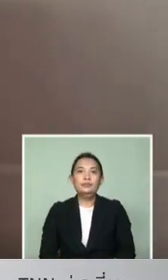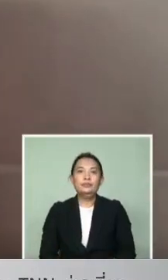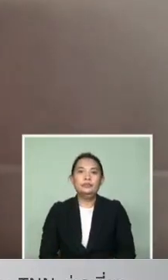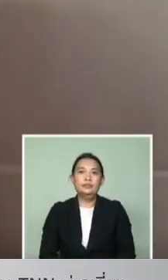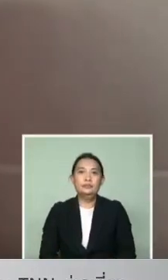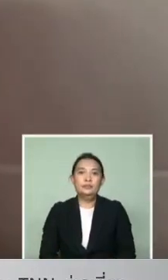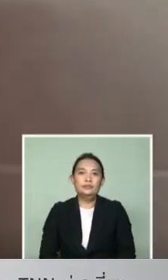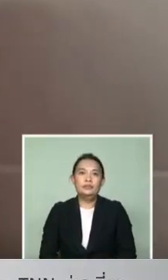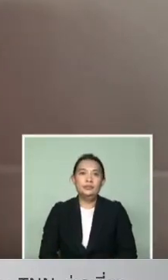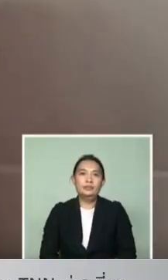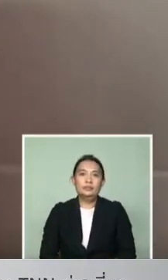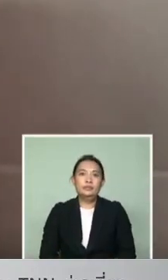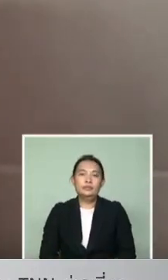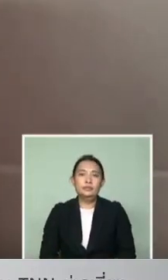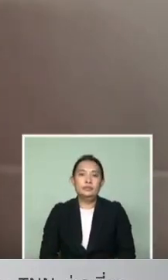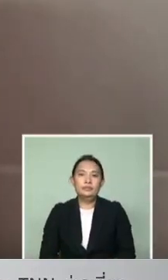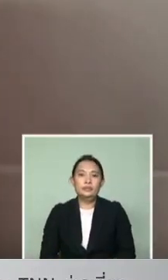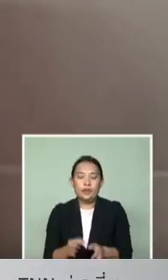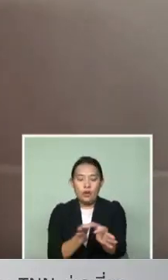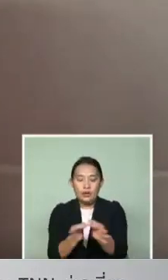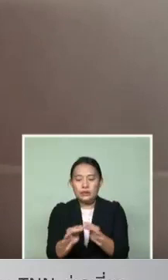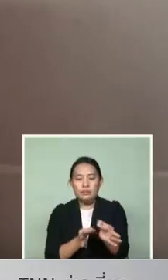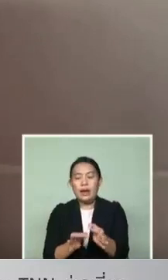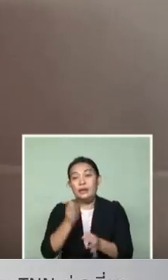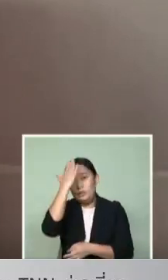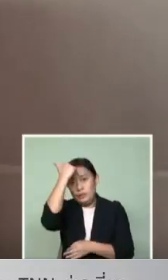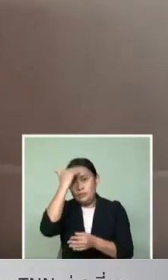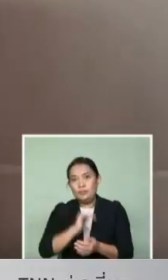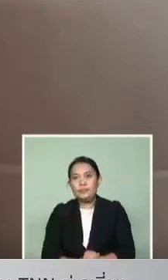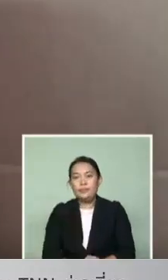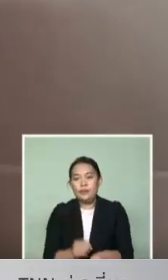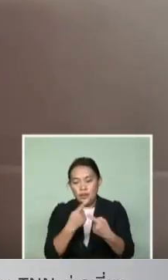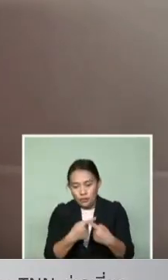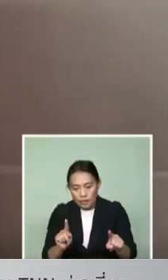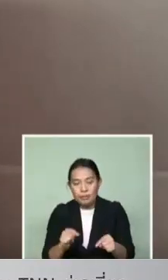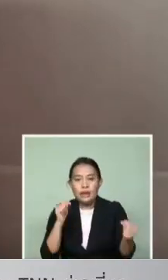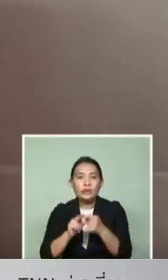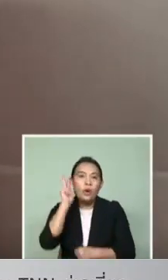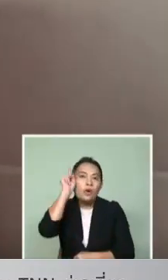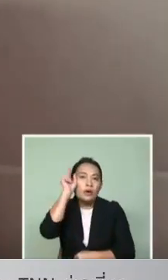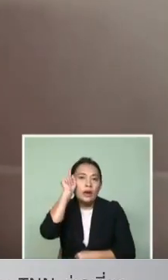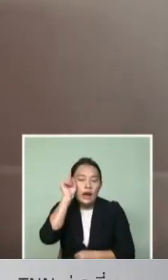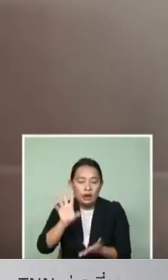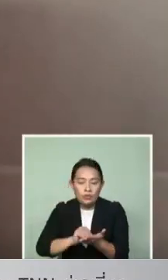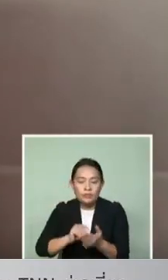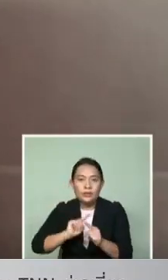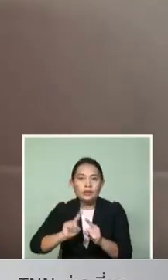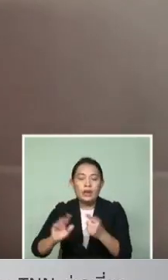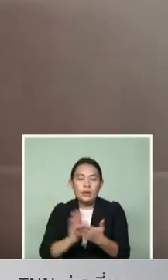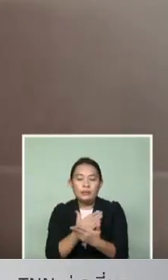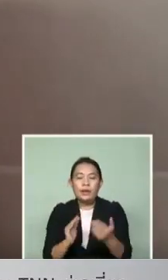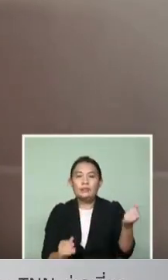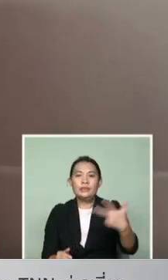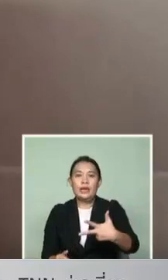สำหรับเรื่องราวเกี่ยวกับ misinformation นะคะต้องอธิบายกันก่อนค่ะว่าความผิดปกติของข้อมูลข่าวสารนะคะตอนนี้แบ่งออกเป็น3ประเภทค่ะ